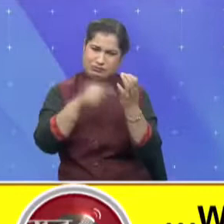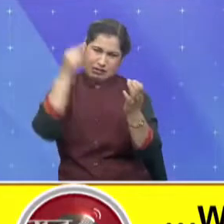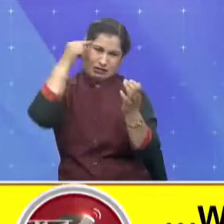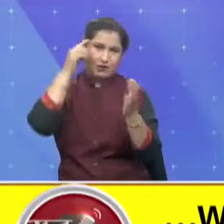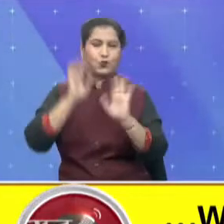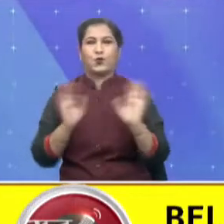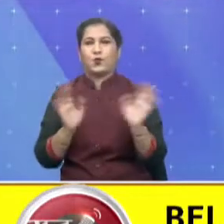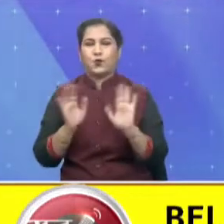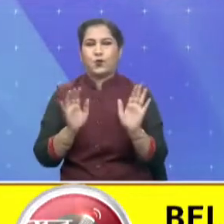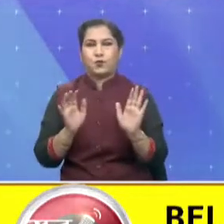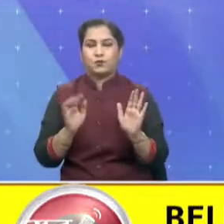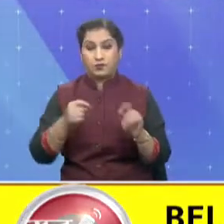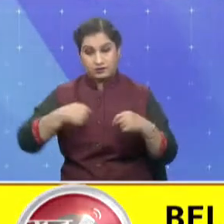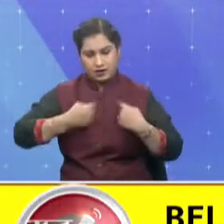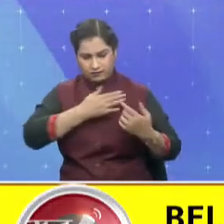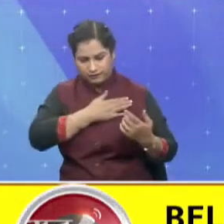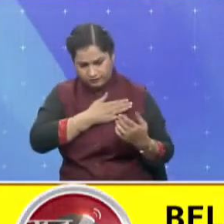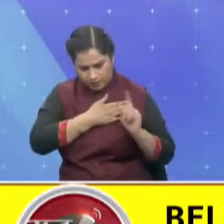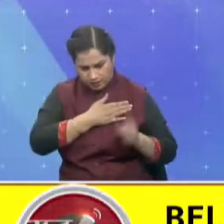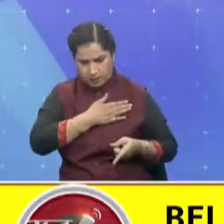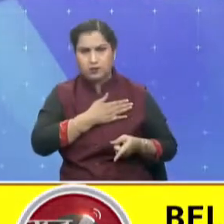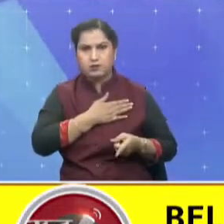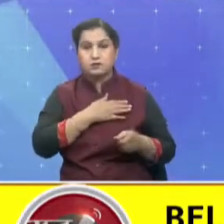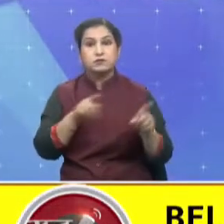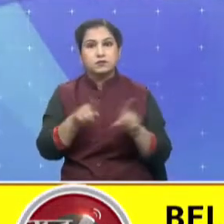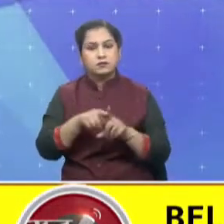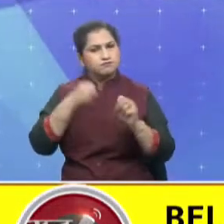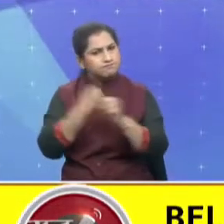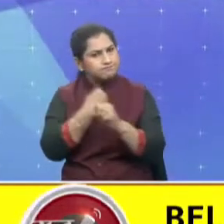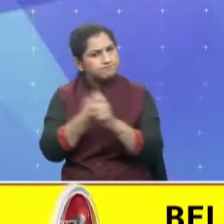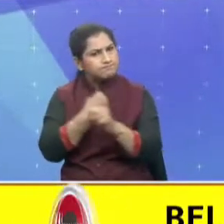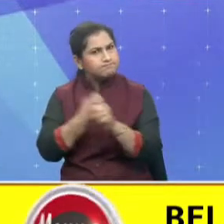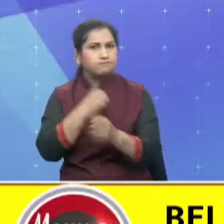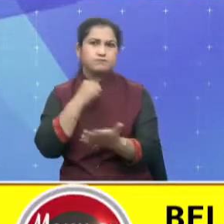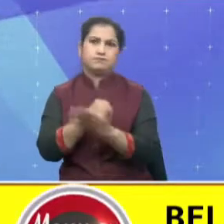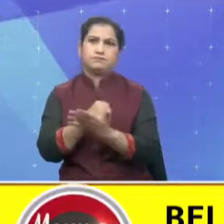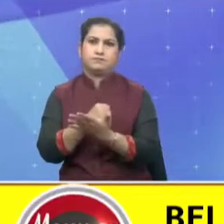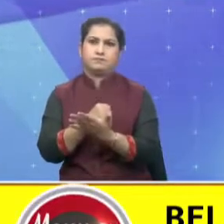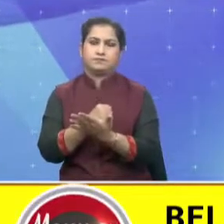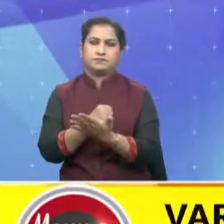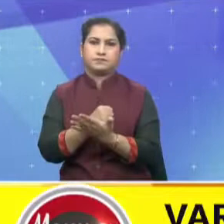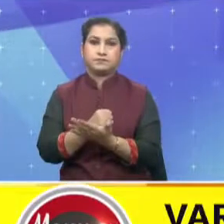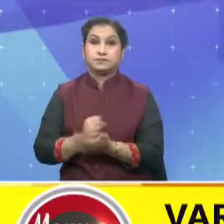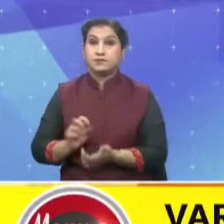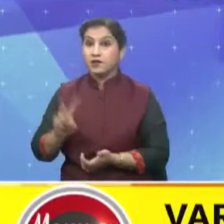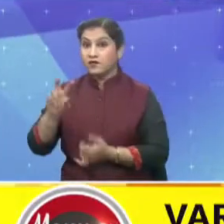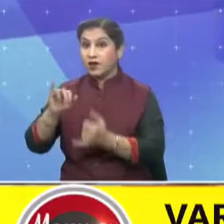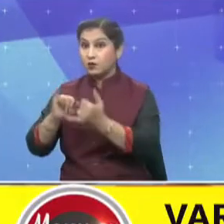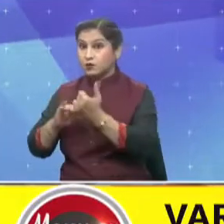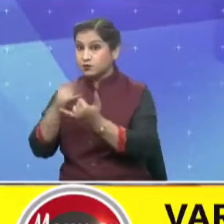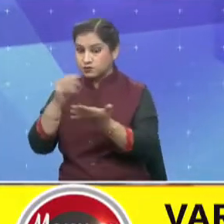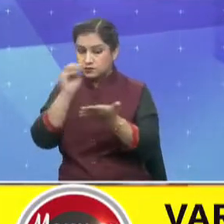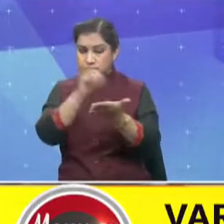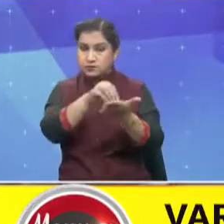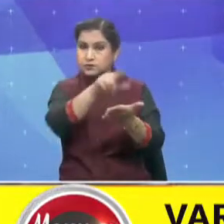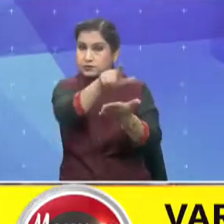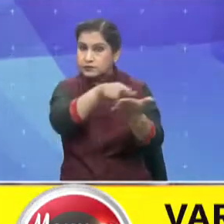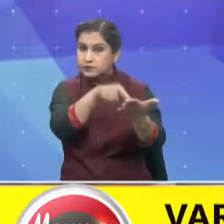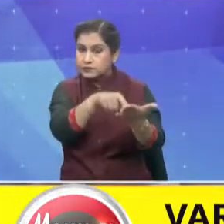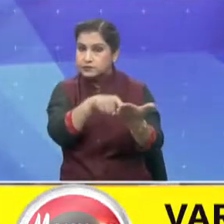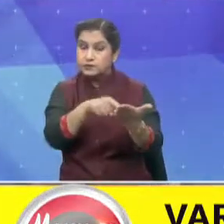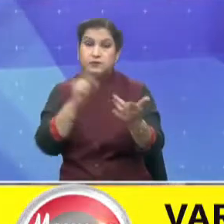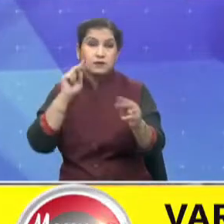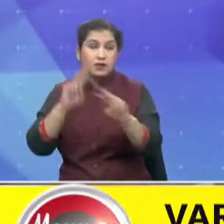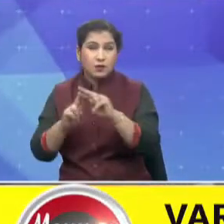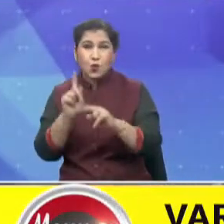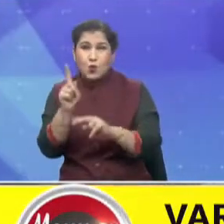life. Believe in yourself and work towards it. वरुण ने लिखा था कि अगर वो